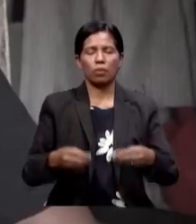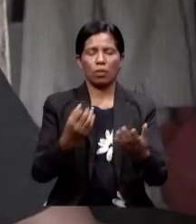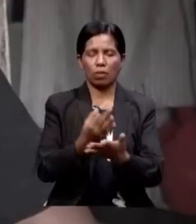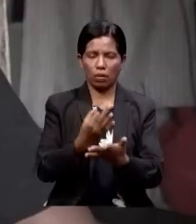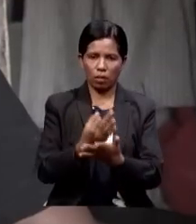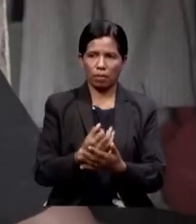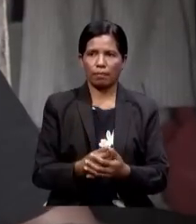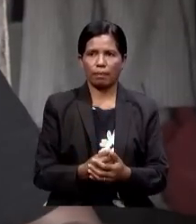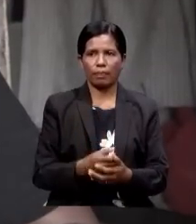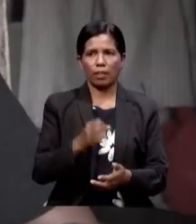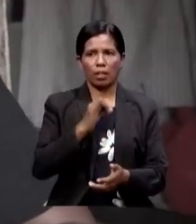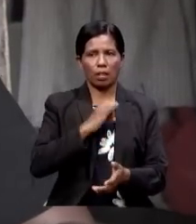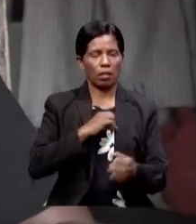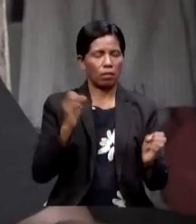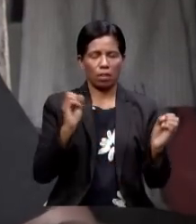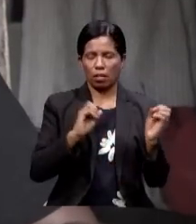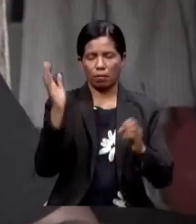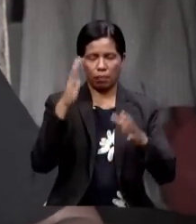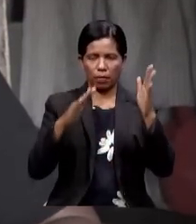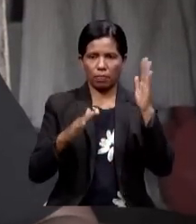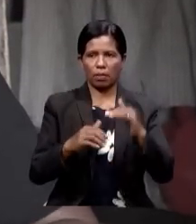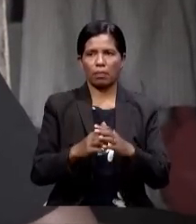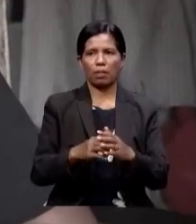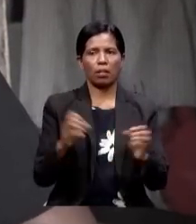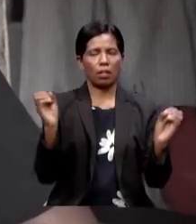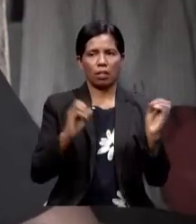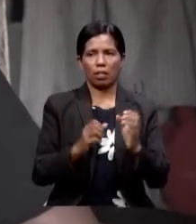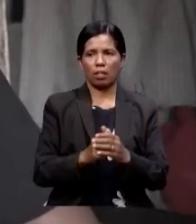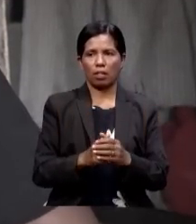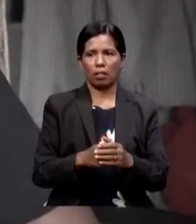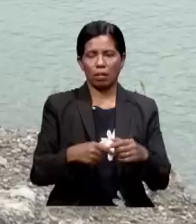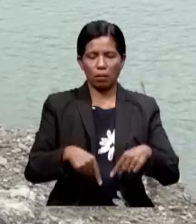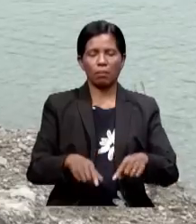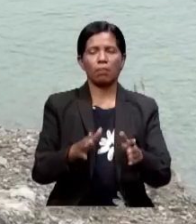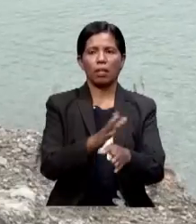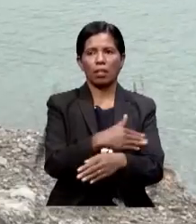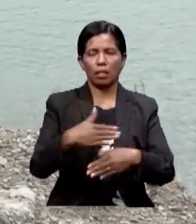sira ka dan haula haula problema. Balahe lahe tu no kalau mak pakar atas larang ka.